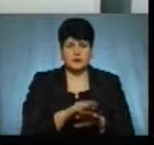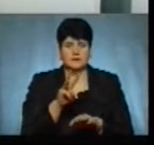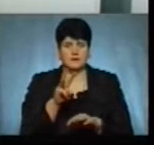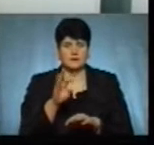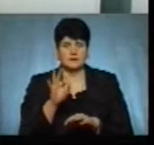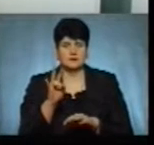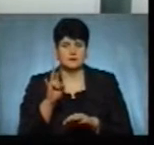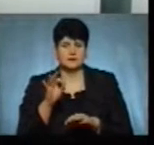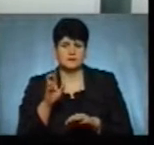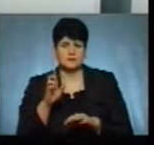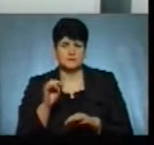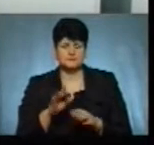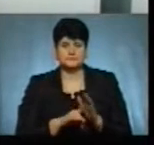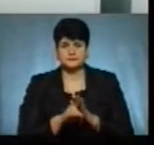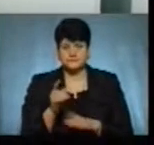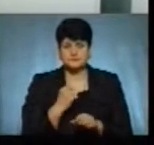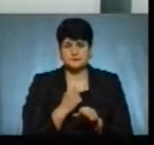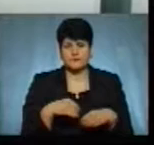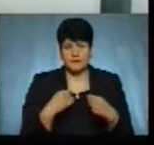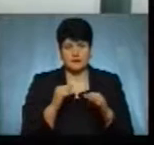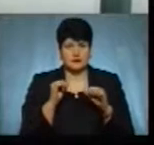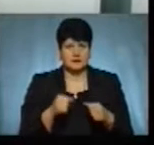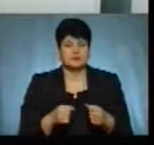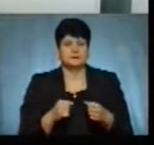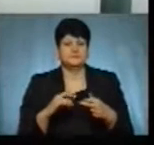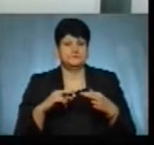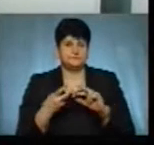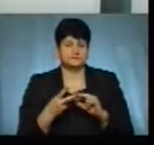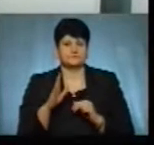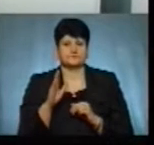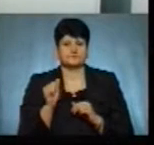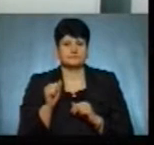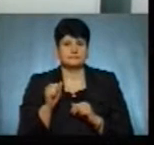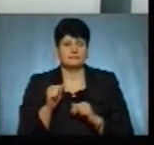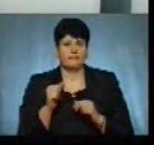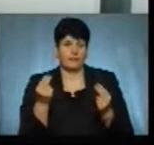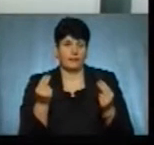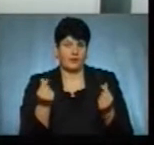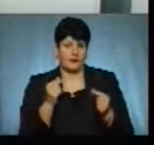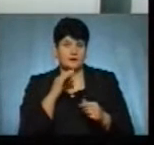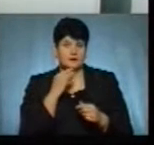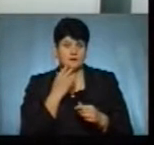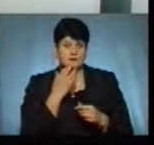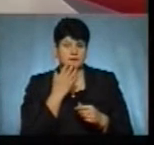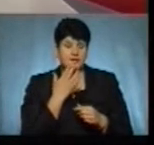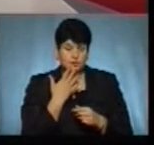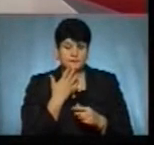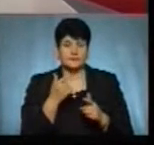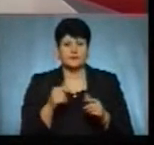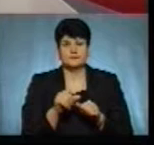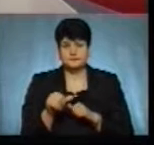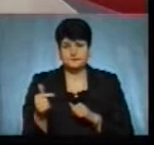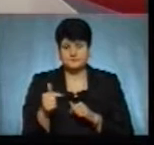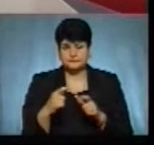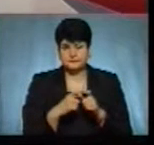перший день почали давати можливість обміну валюти. Єдине, що якщо ви хочете обміняти валюту, ви маєте, окрім гривневої карточки, мати